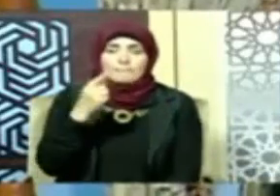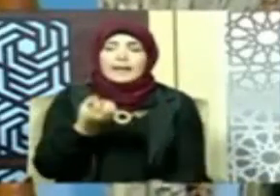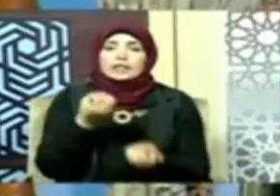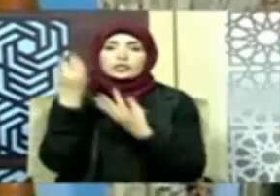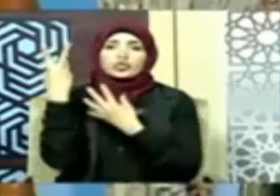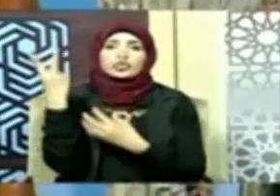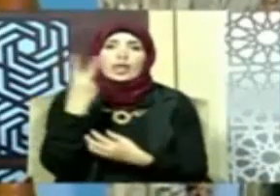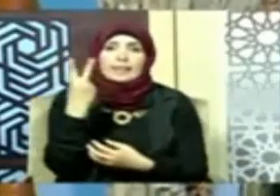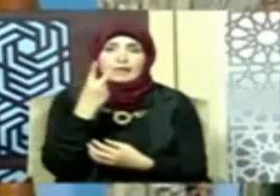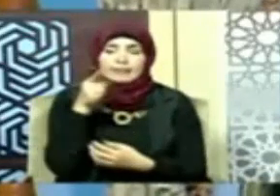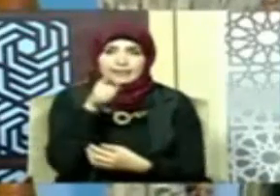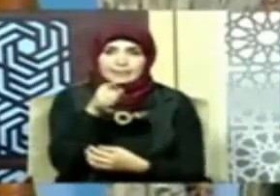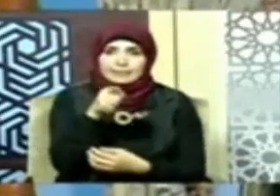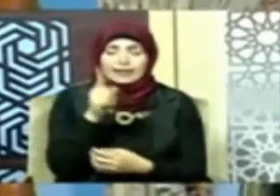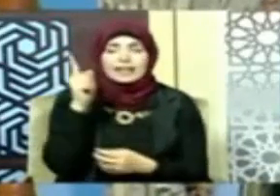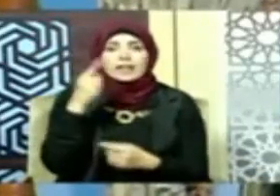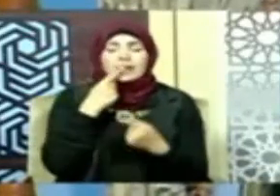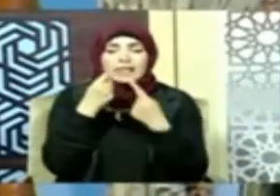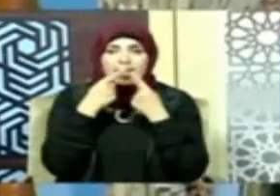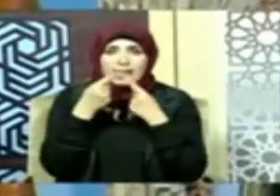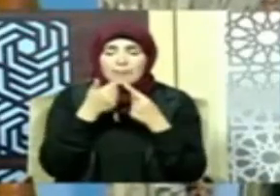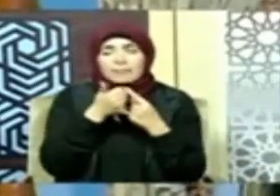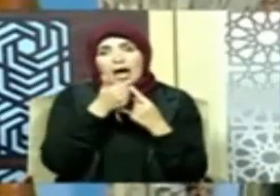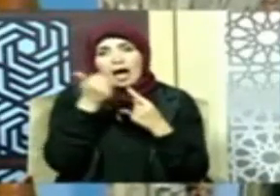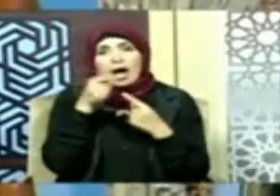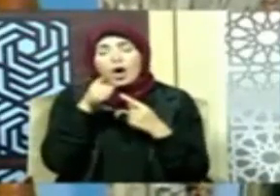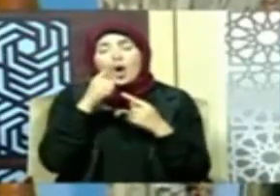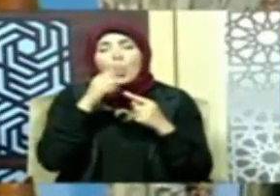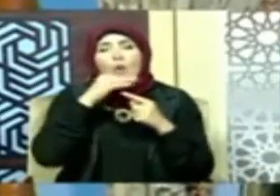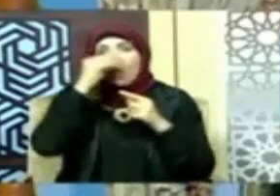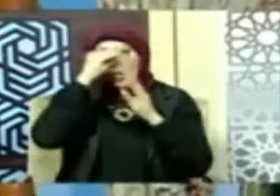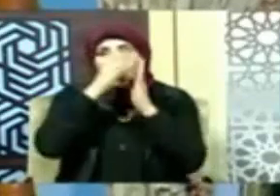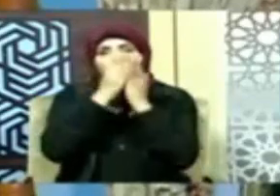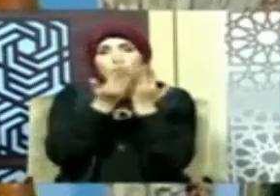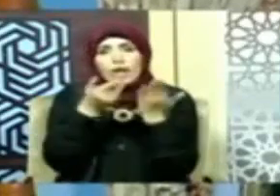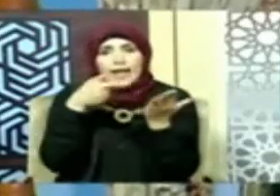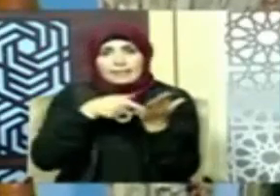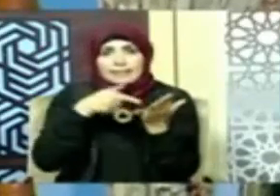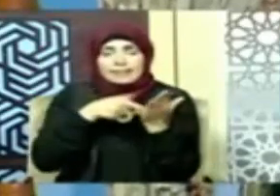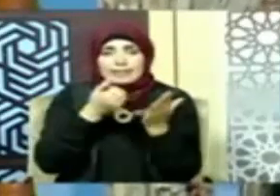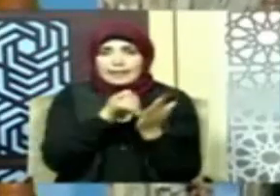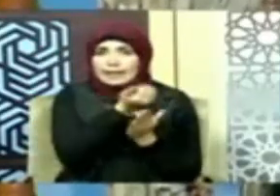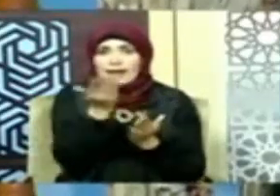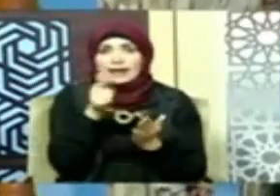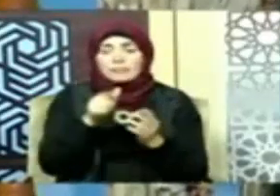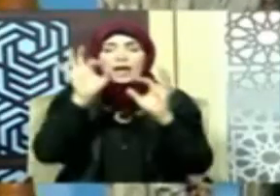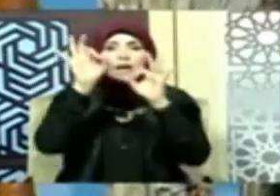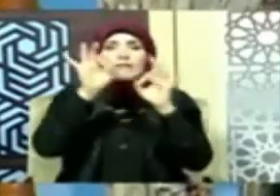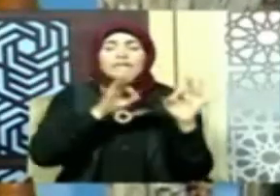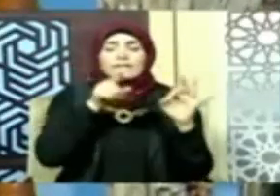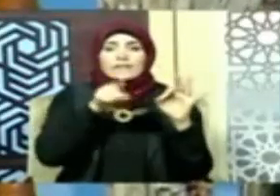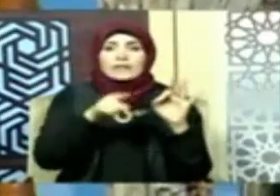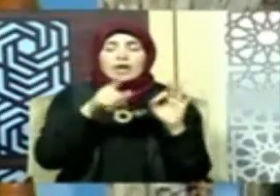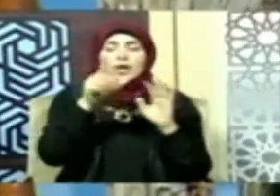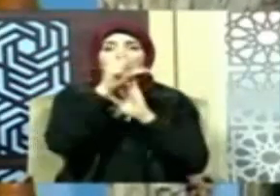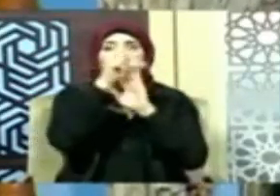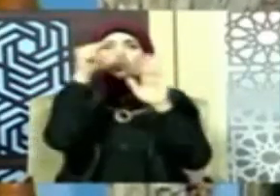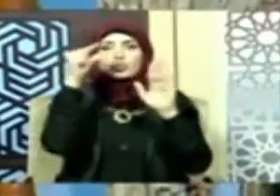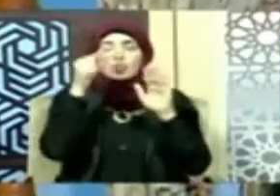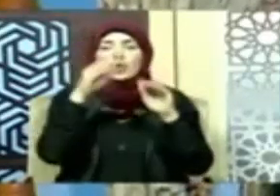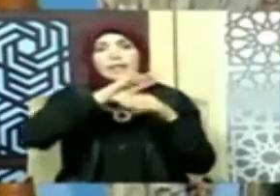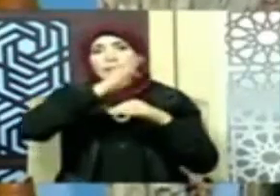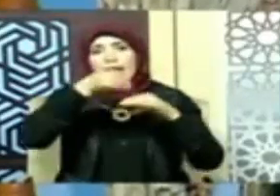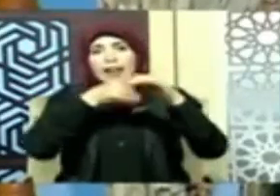التي حدثنا عنه وعنهما القرآن الكريم في سورة الكهف، حيث يقول